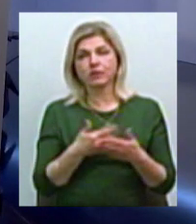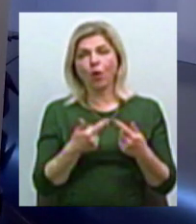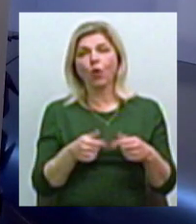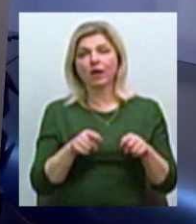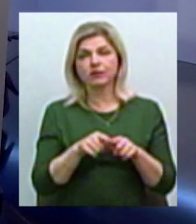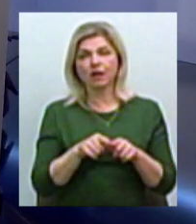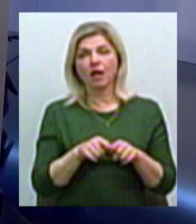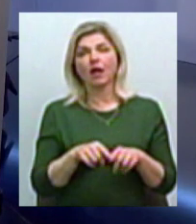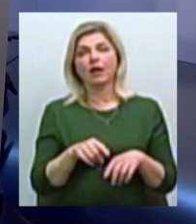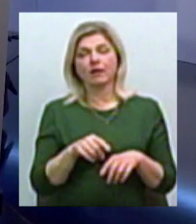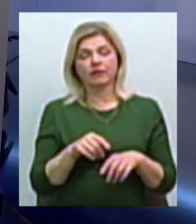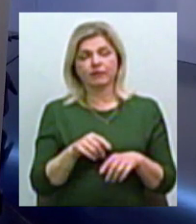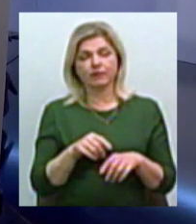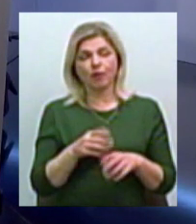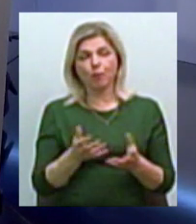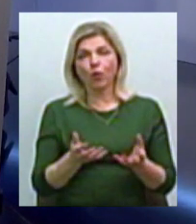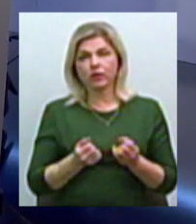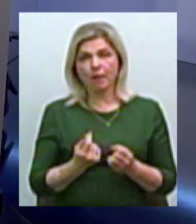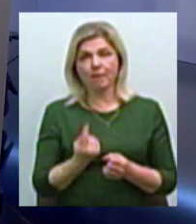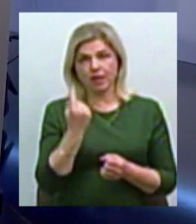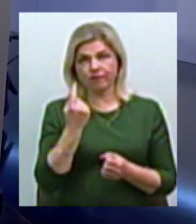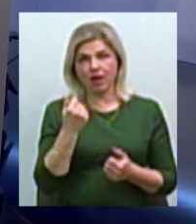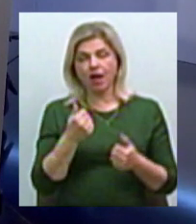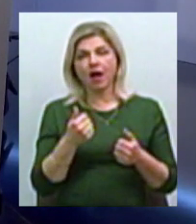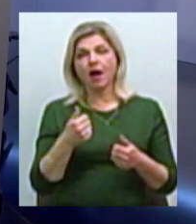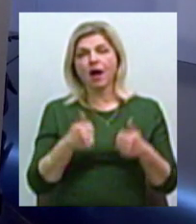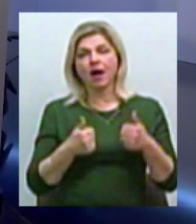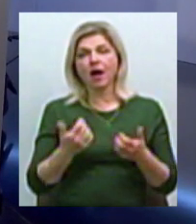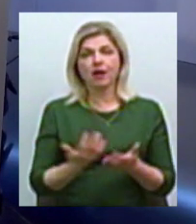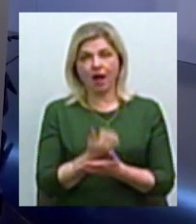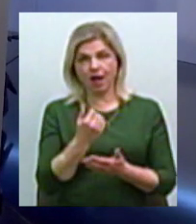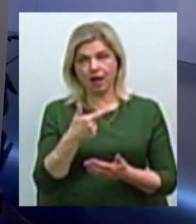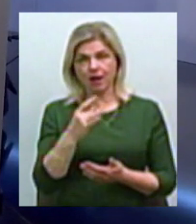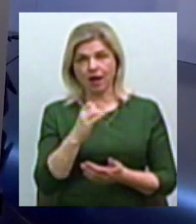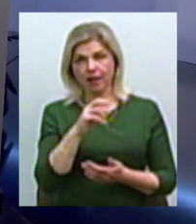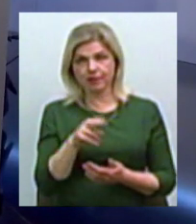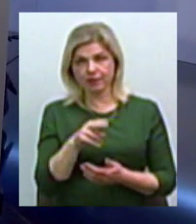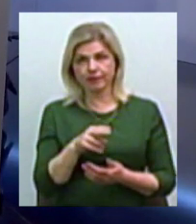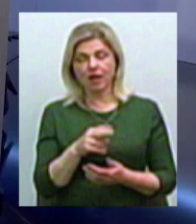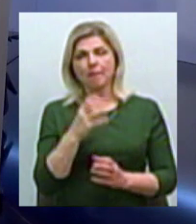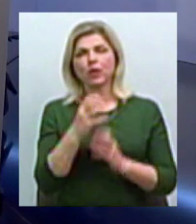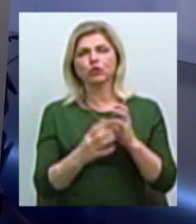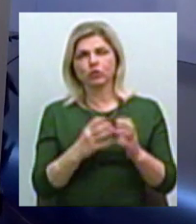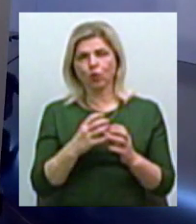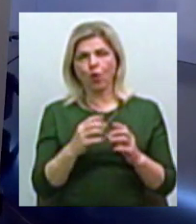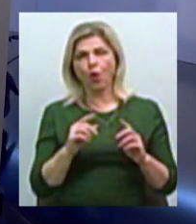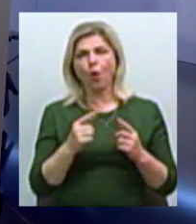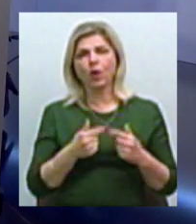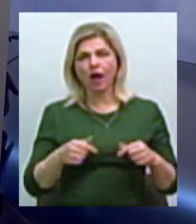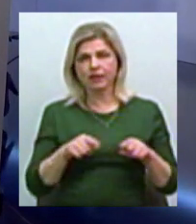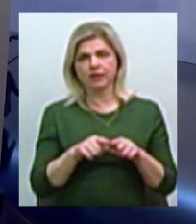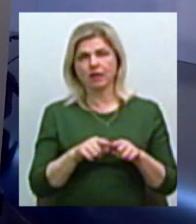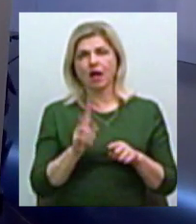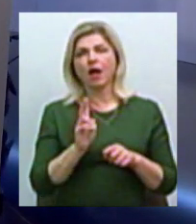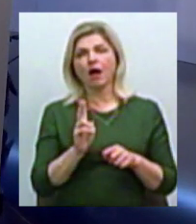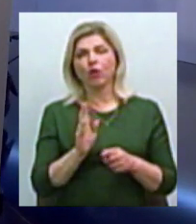«Стало розвитку під ініціативу», ми отримали перший грант від DV International, це міжнародна організація, яка займається